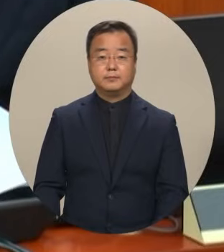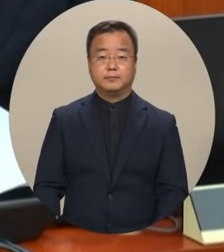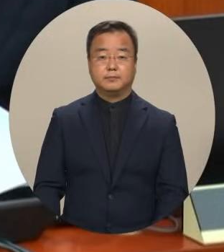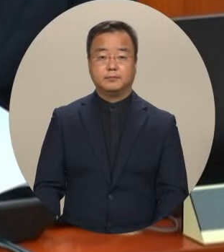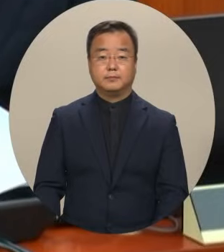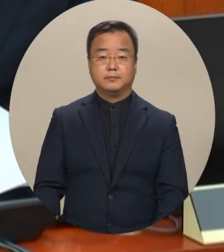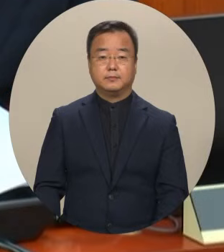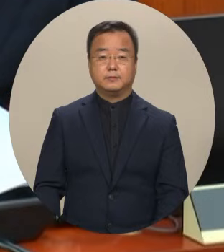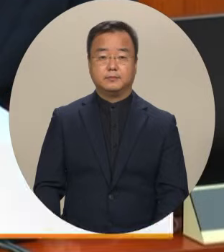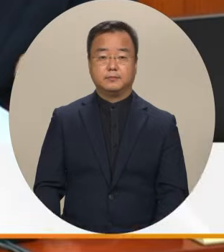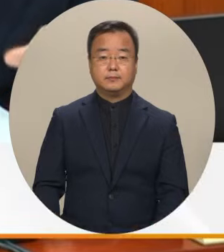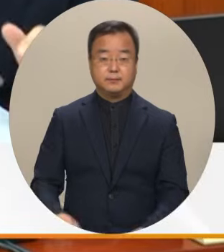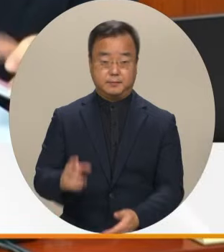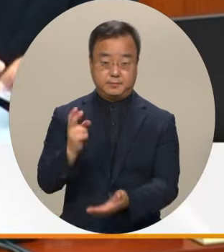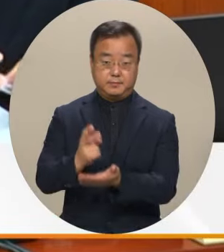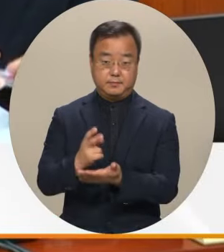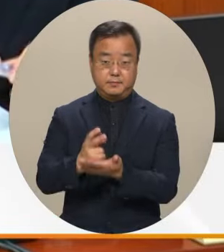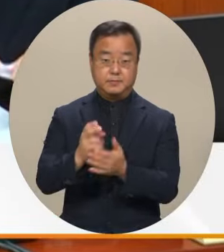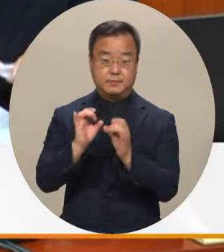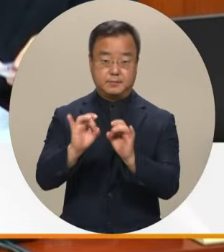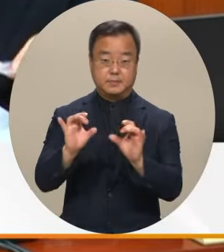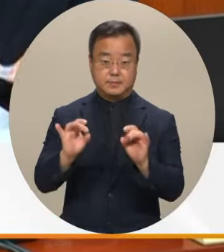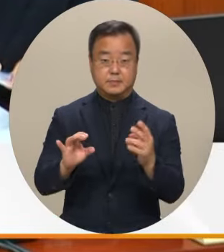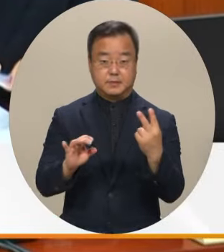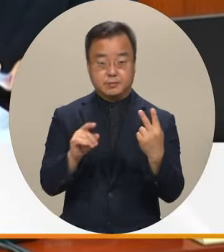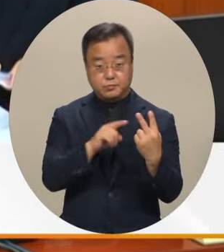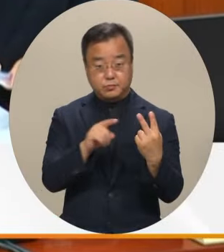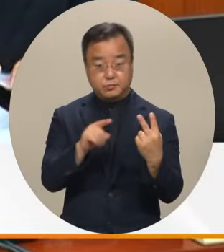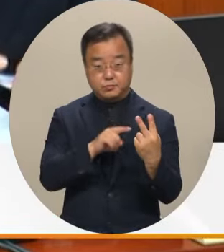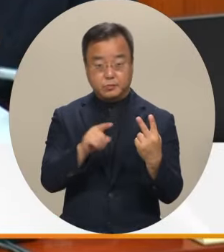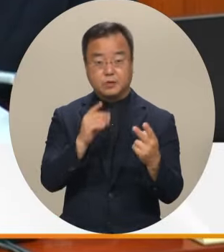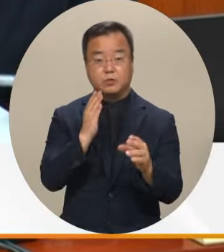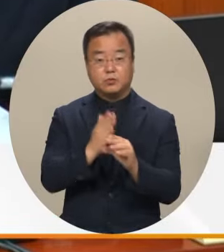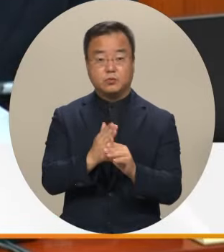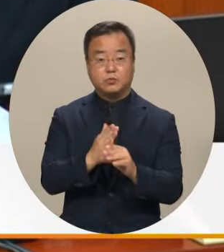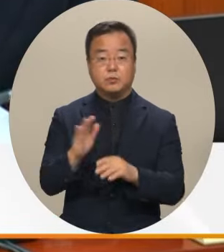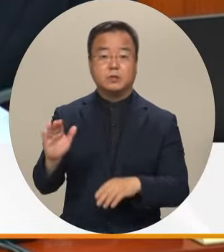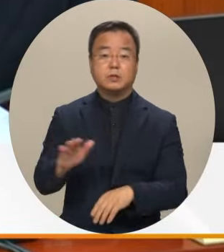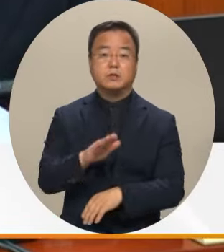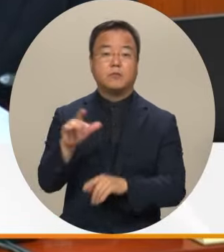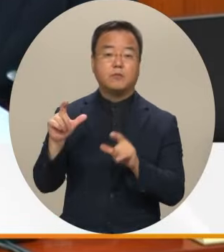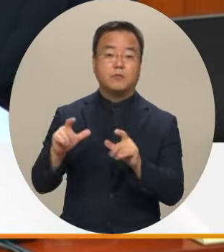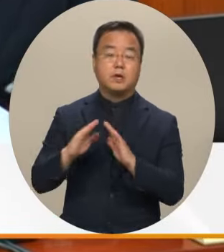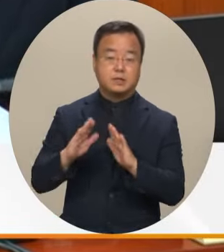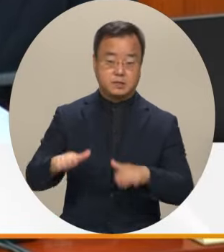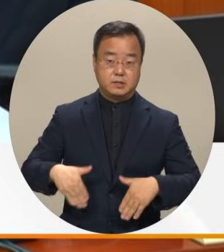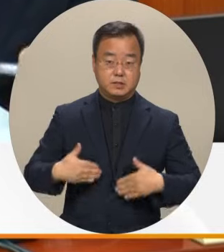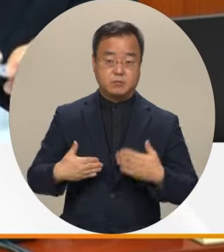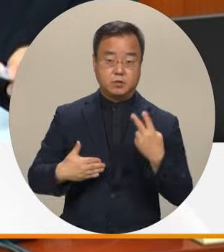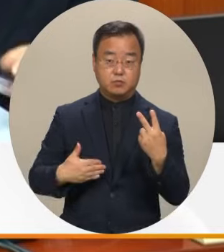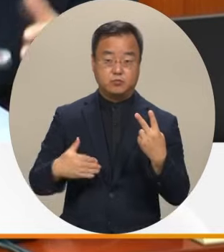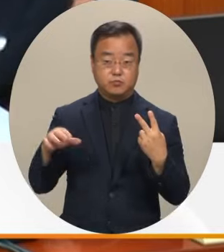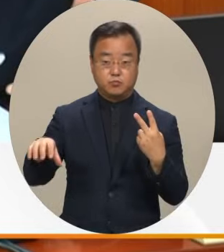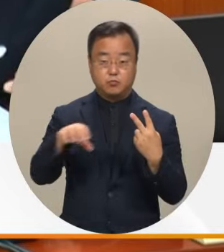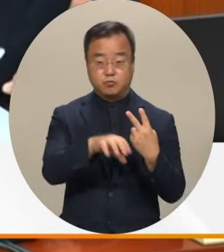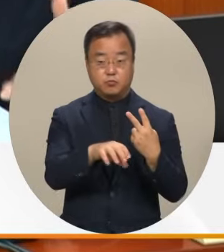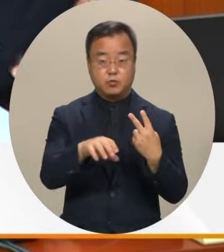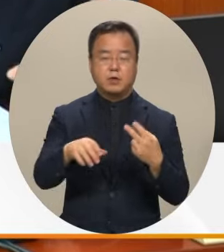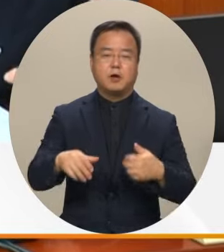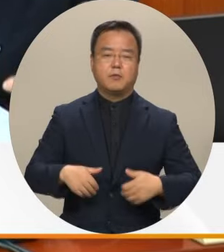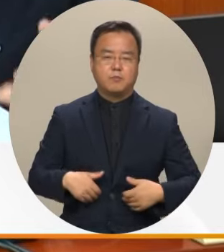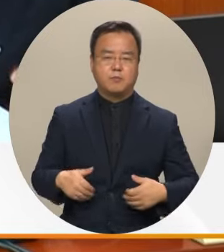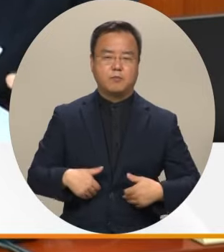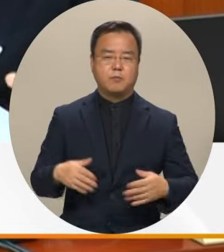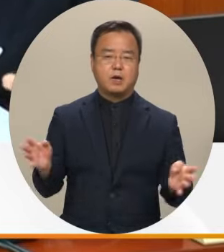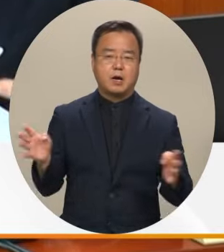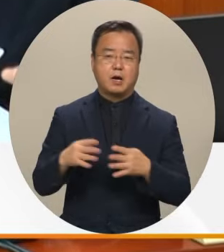밝혔습니다 법안도 그래서 각각 두 개가 나왔잖아요 그니까 저희 지역 저희 전남 지역은 두 군데 다 필요해요 그렇게 합의를